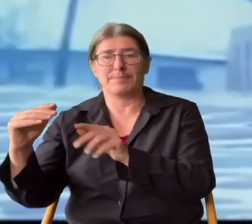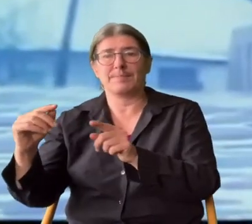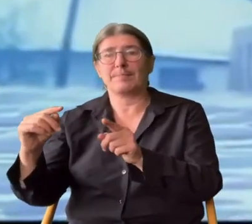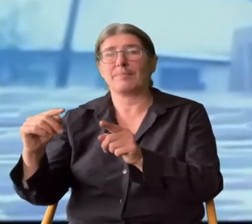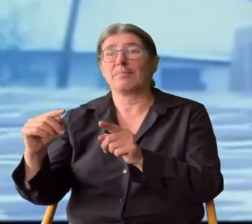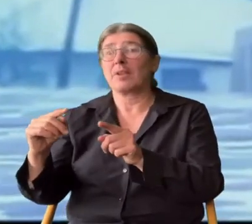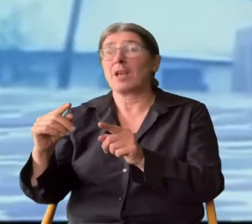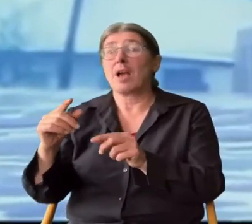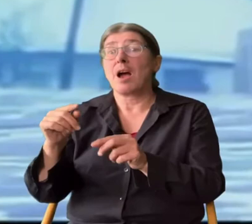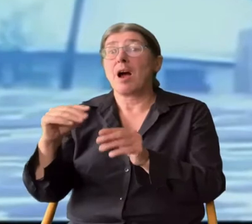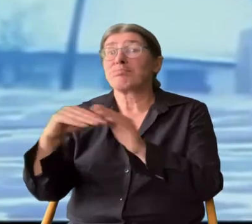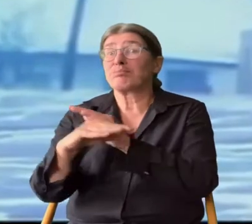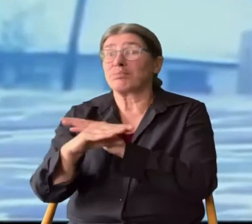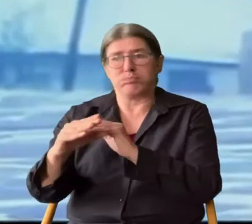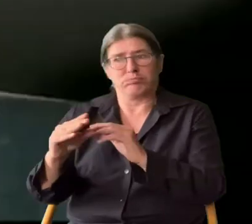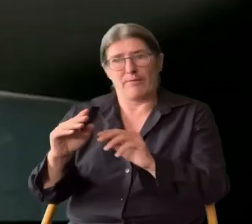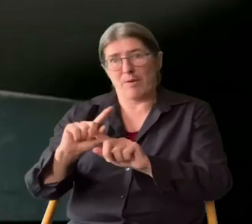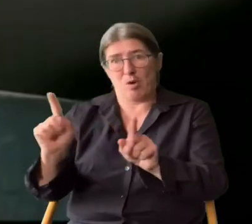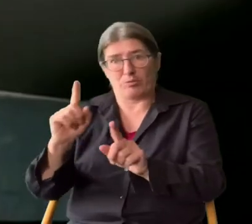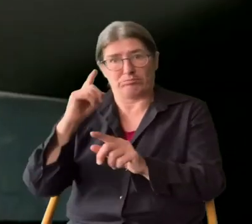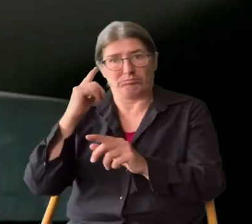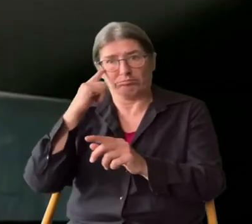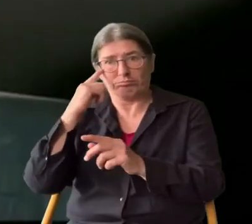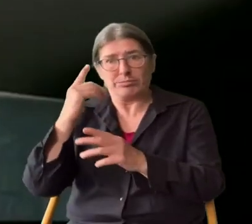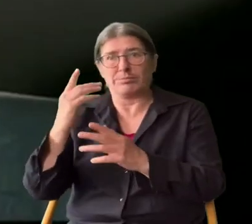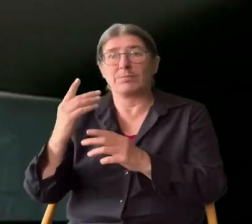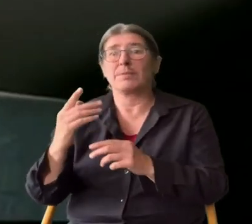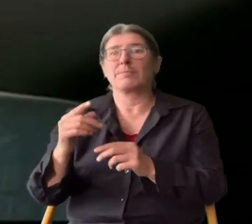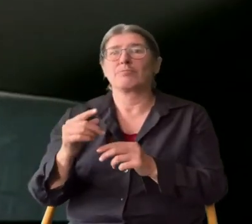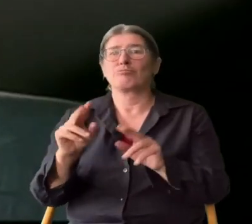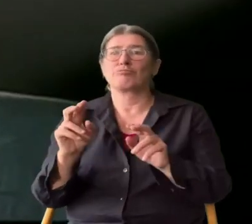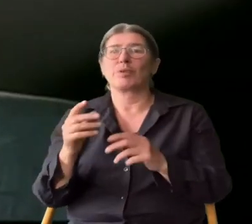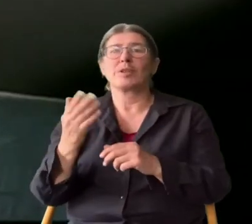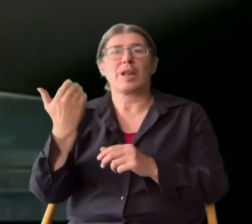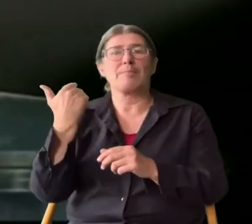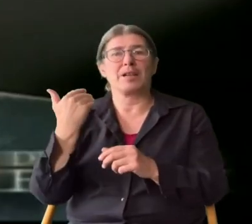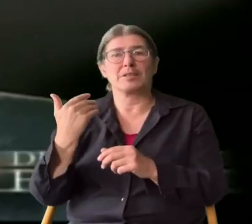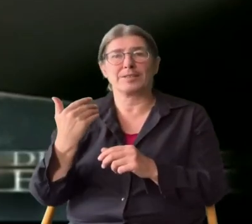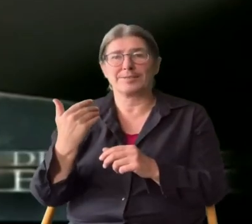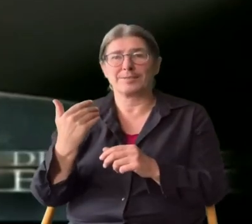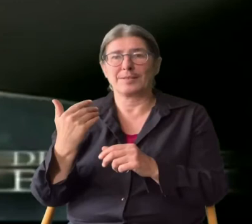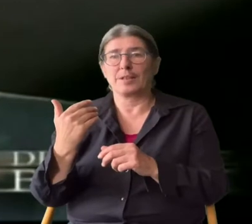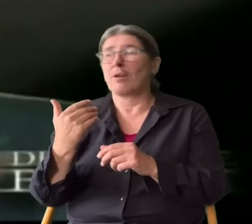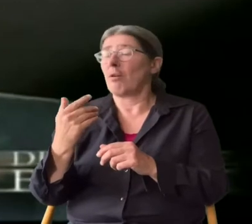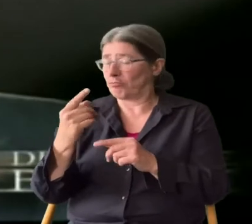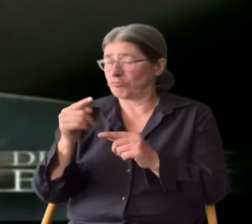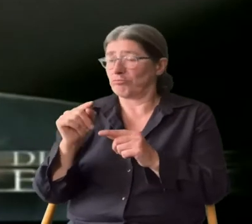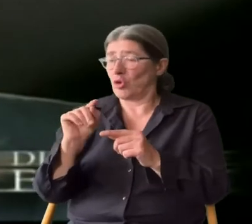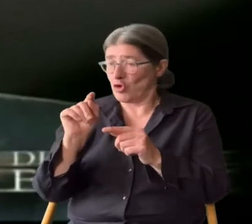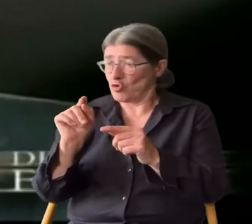Evakuierung darf keiner denken. Es war ja damals noch alles auf den